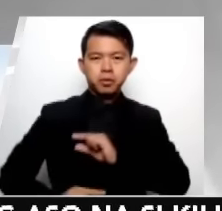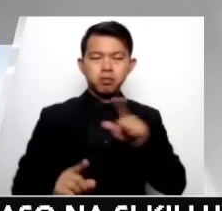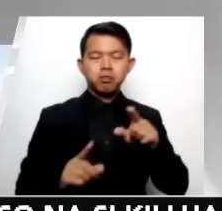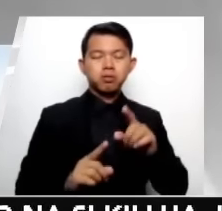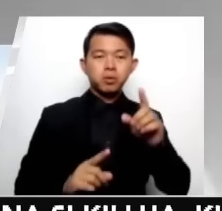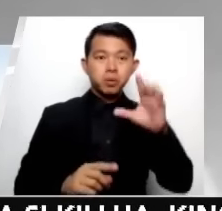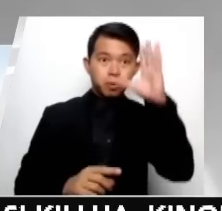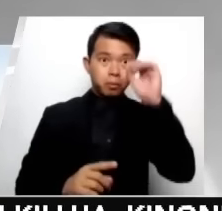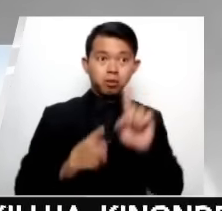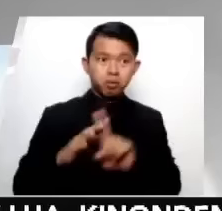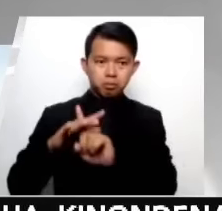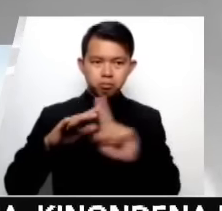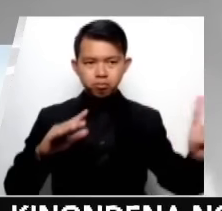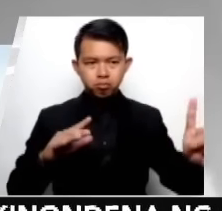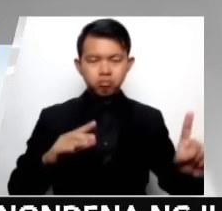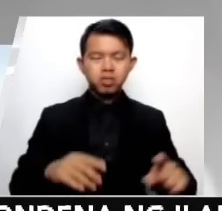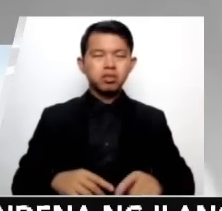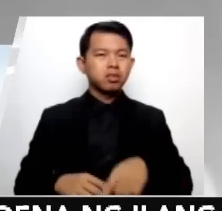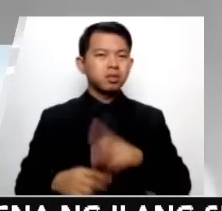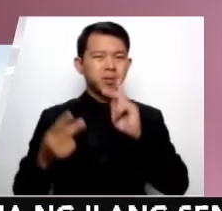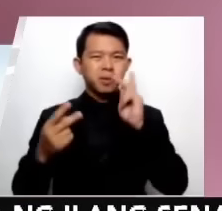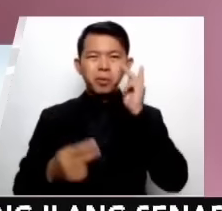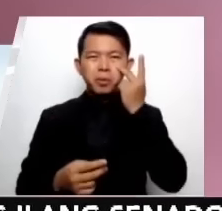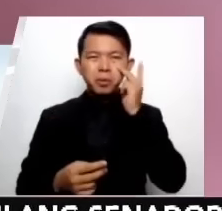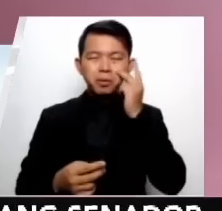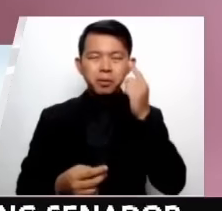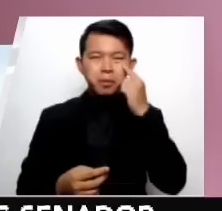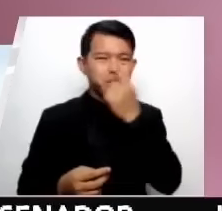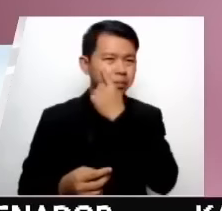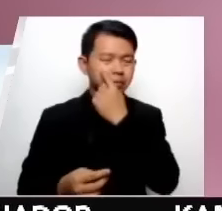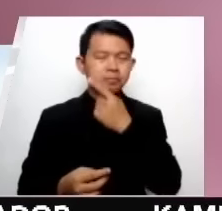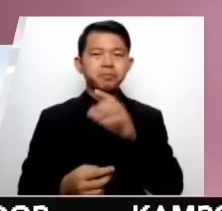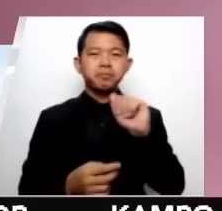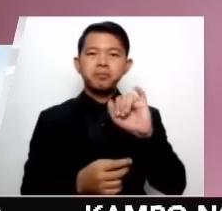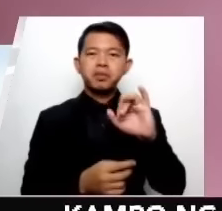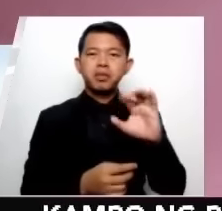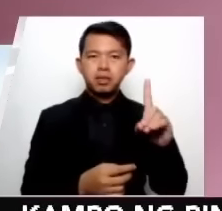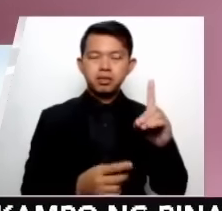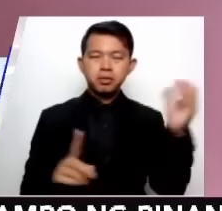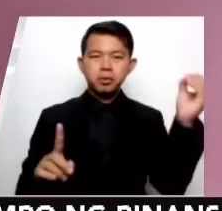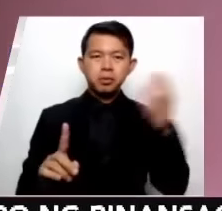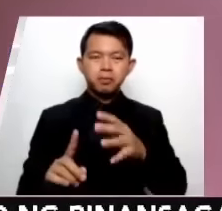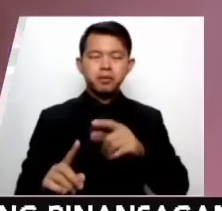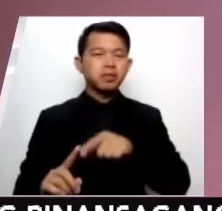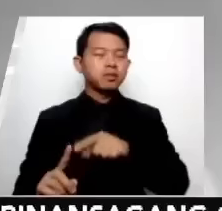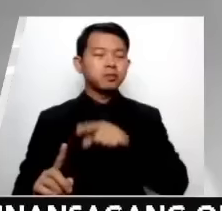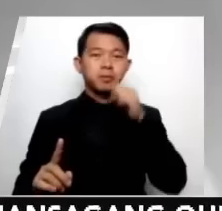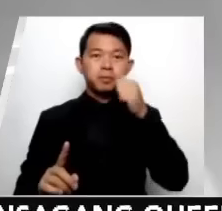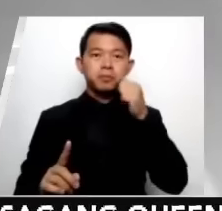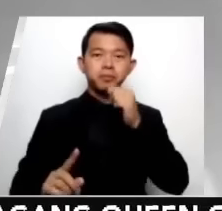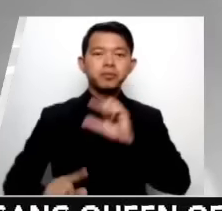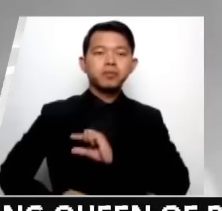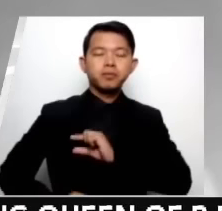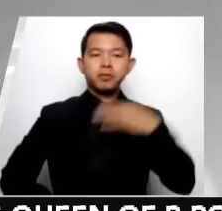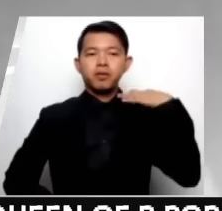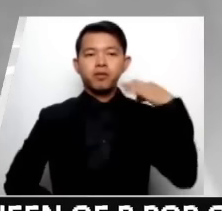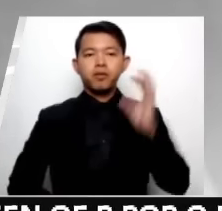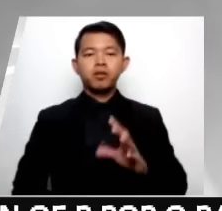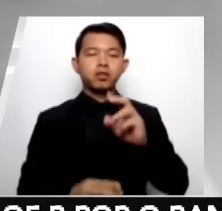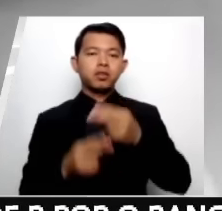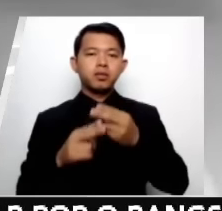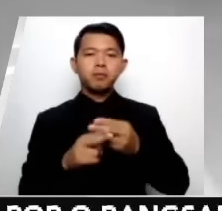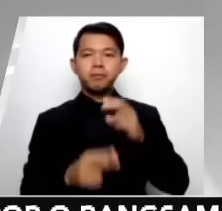hawak ang mata. Asido pala ang sinaboy sa kanya. Volunteer lady guard ang biktimang si Sarah Jane San Jose. Nahapdi po yung mata